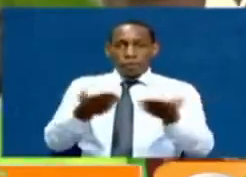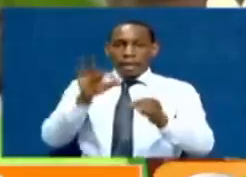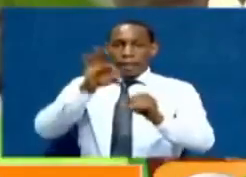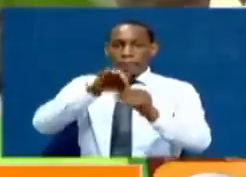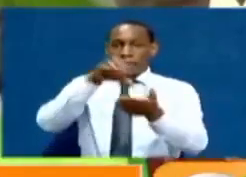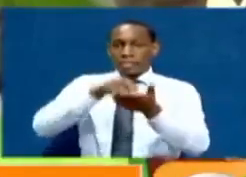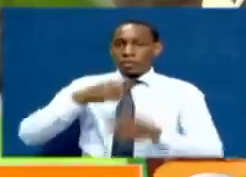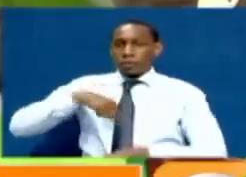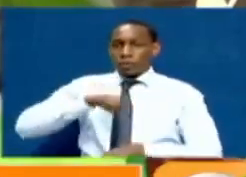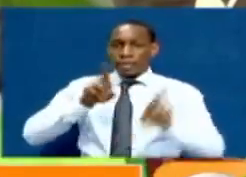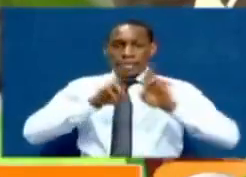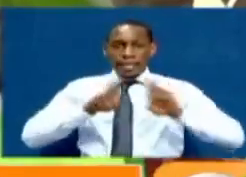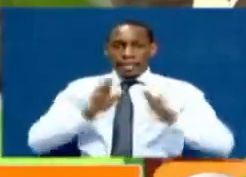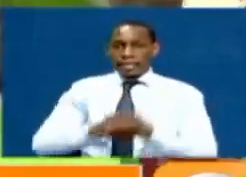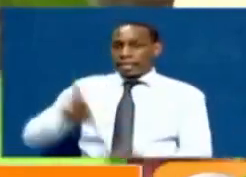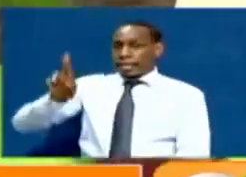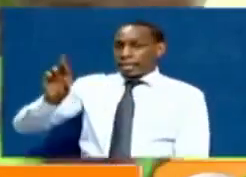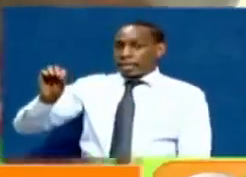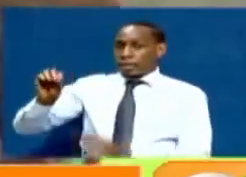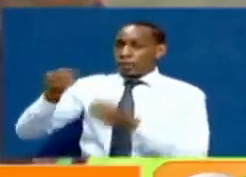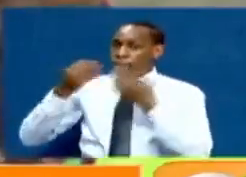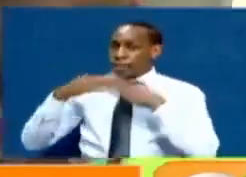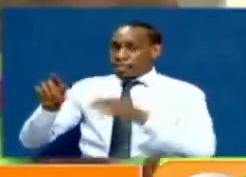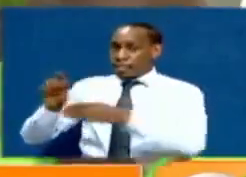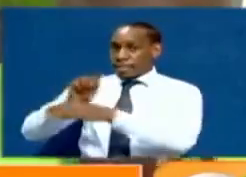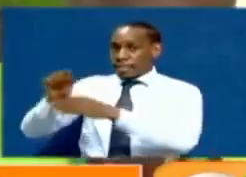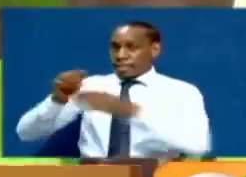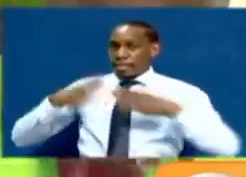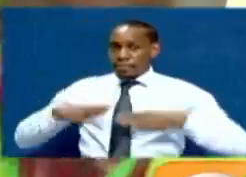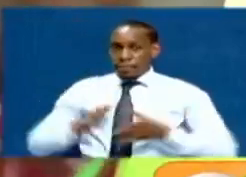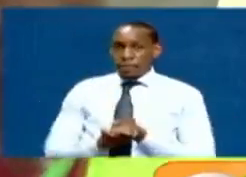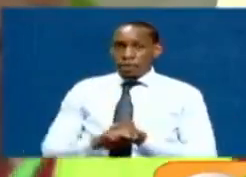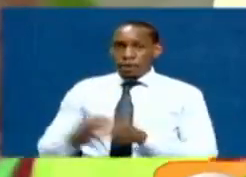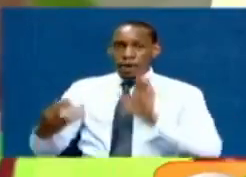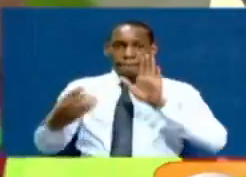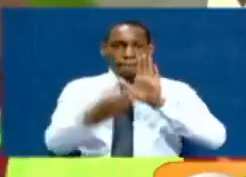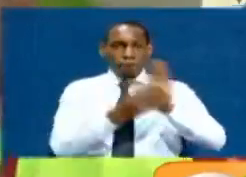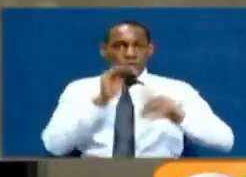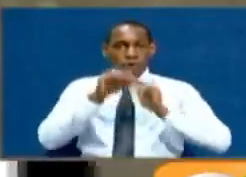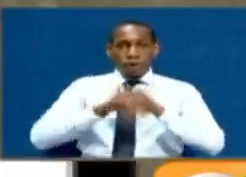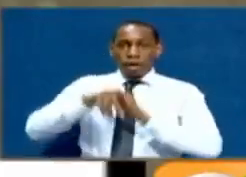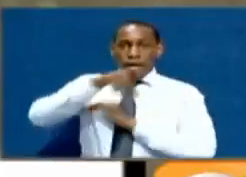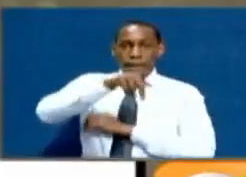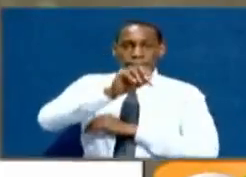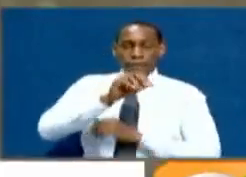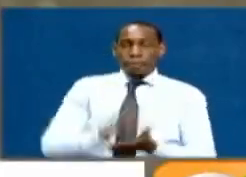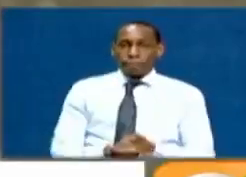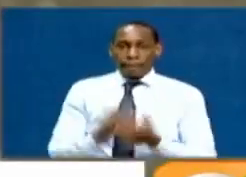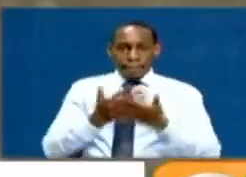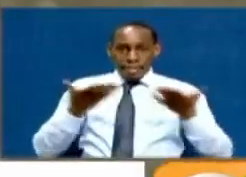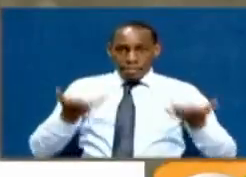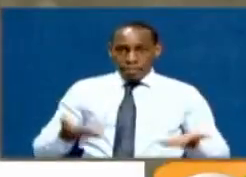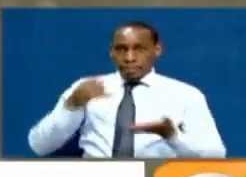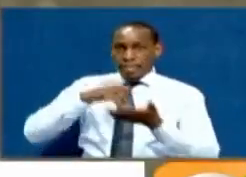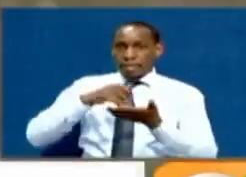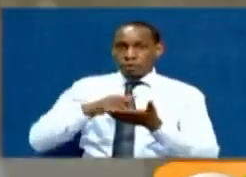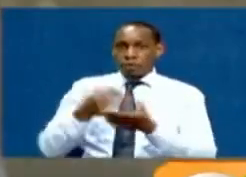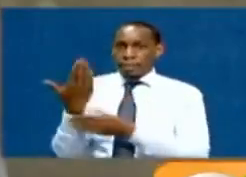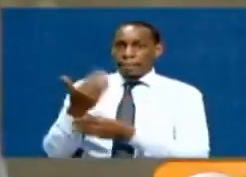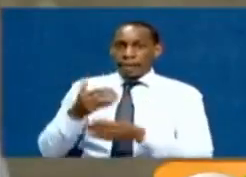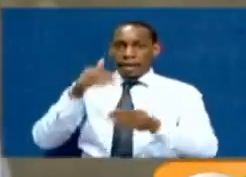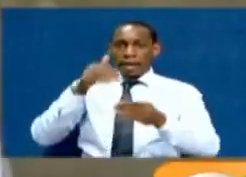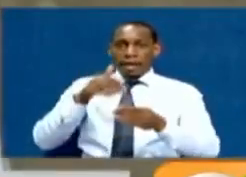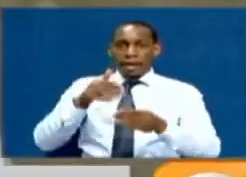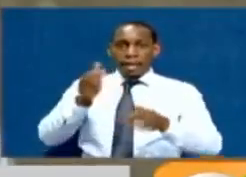na tumejiandaa vizuri. Returning officer amekamilisha kutrain watu, amepost all the POs. The materials are here including the ballot